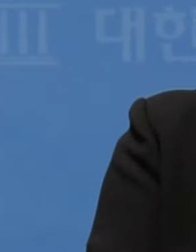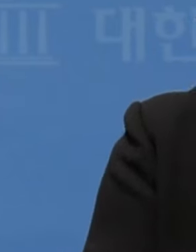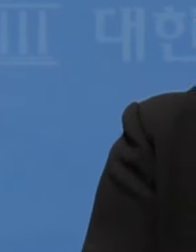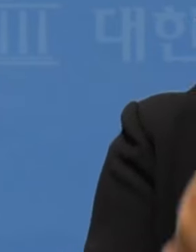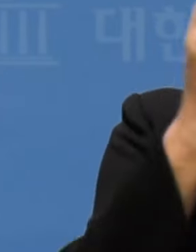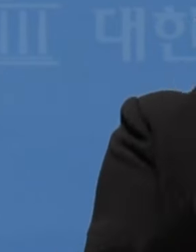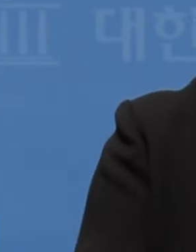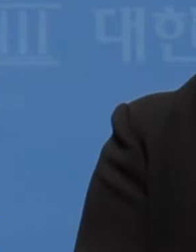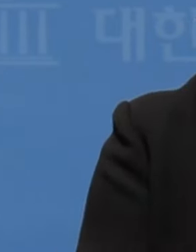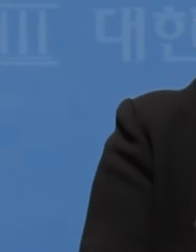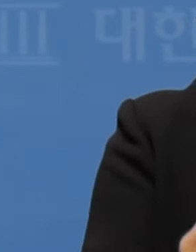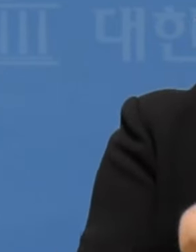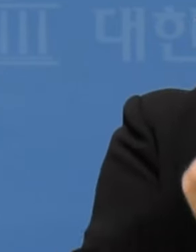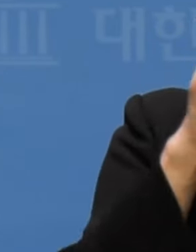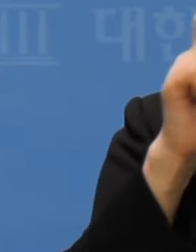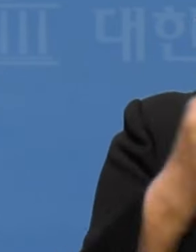입법 추진하겠습니다.